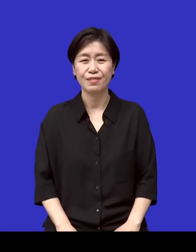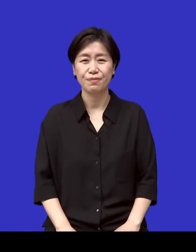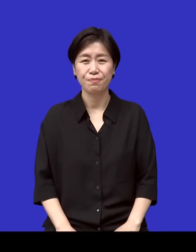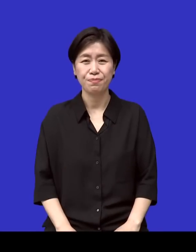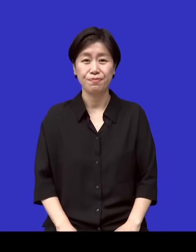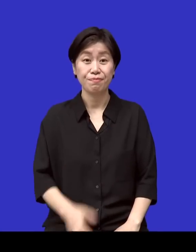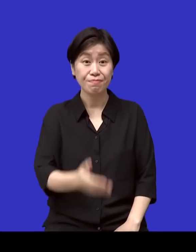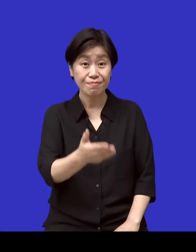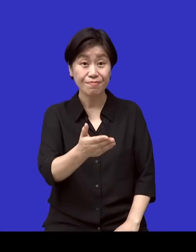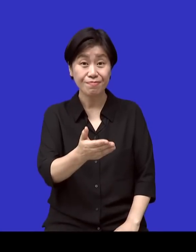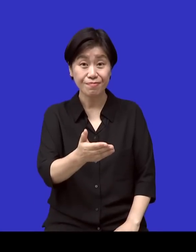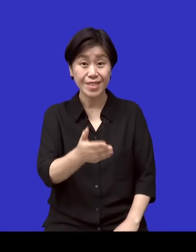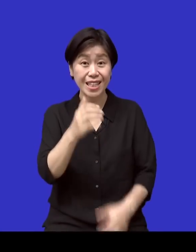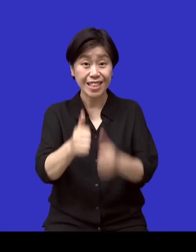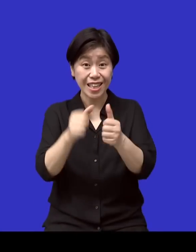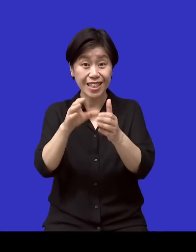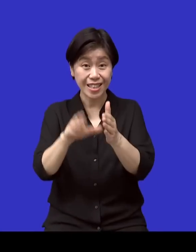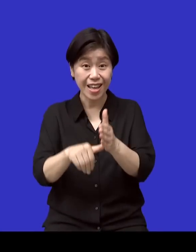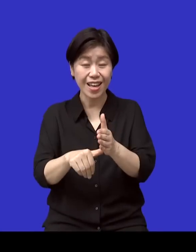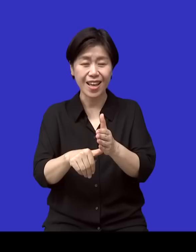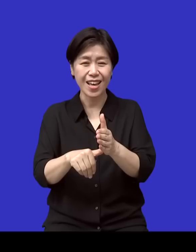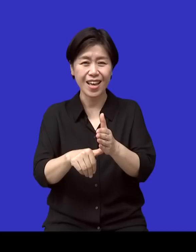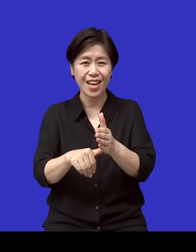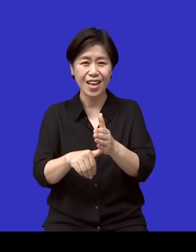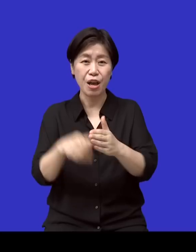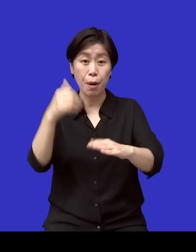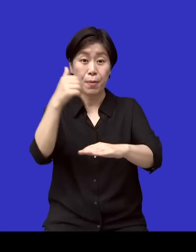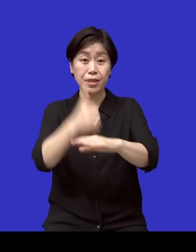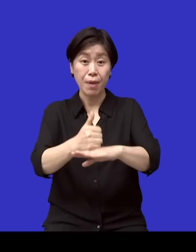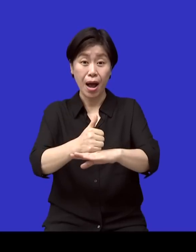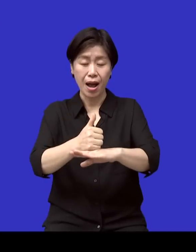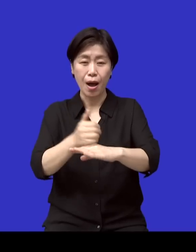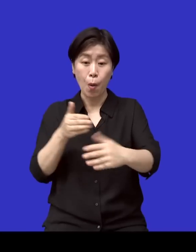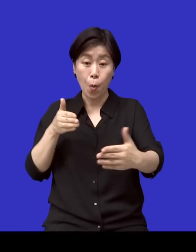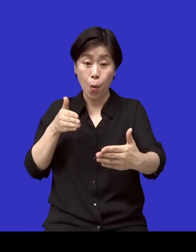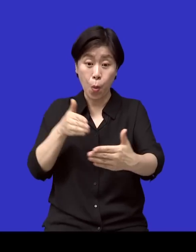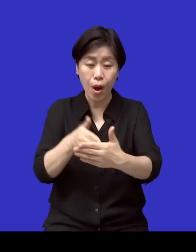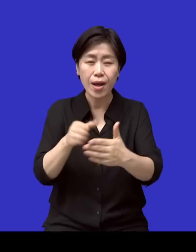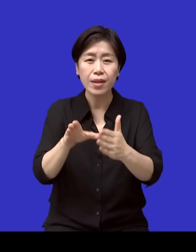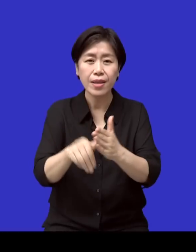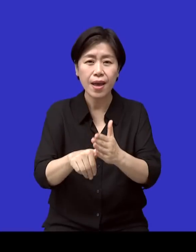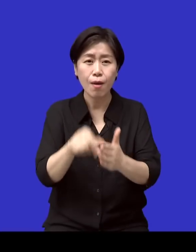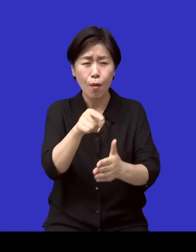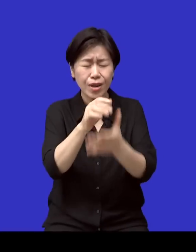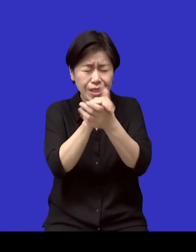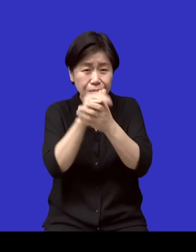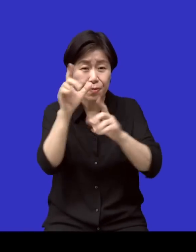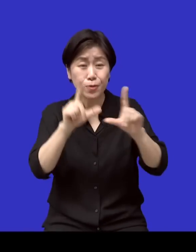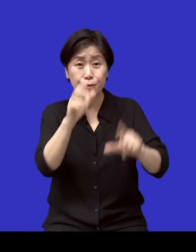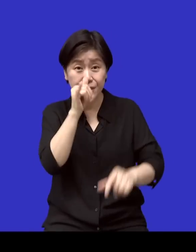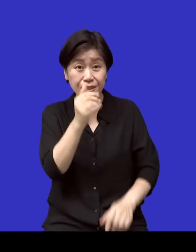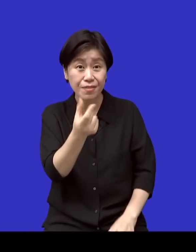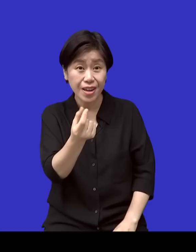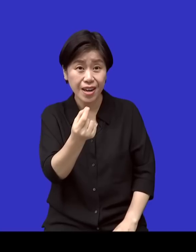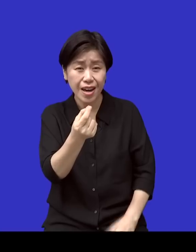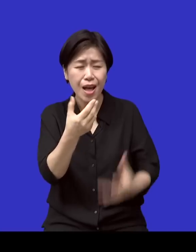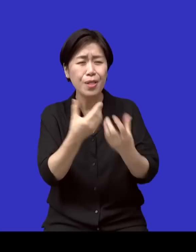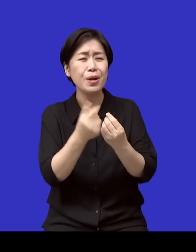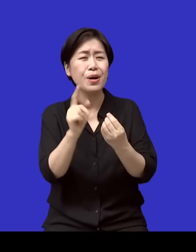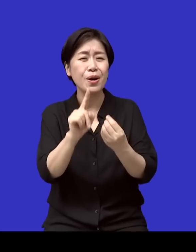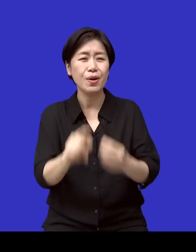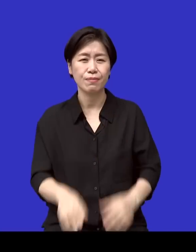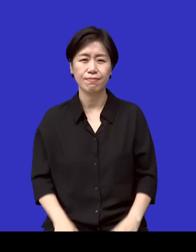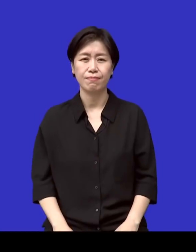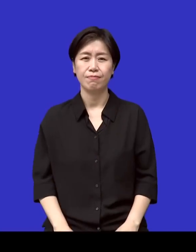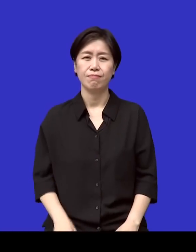때 기도하셨잖아요. 네. 다들 궁금할 거예요. 믿는 네. 사람들은 어떤 네. 기도하셨어요? 완주하게 해주셔서 감사합니다.